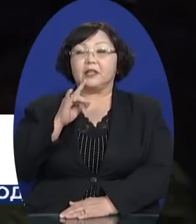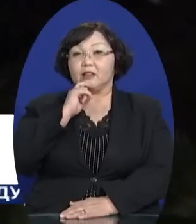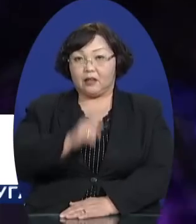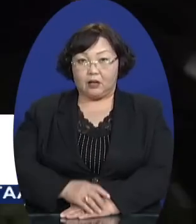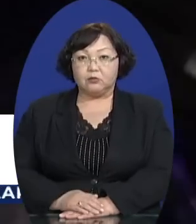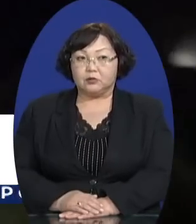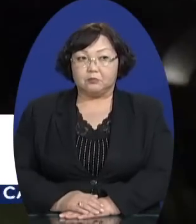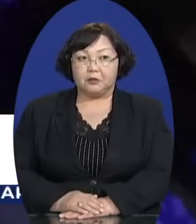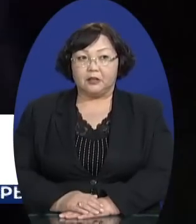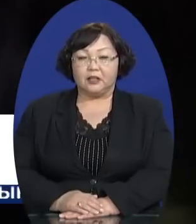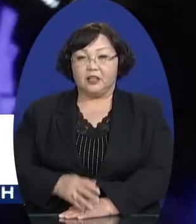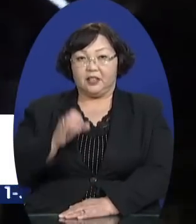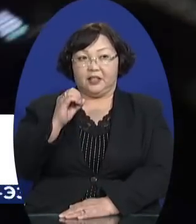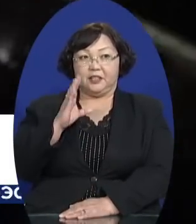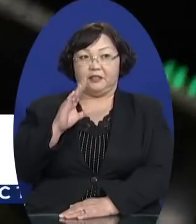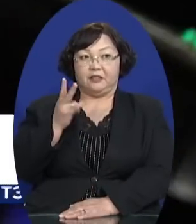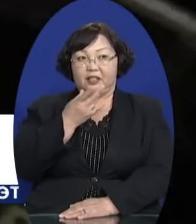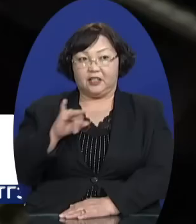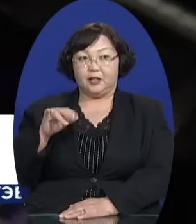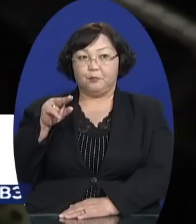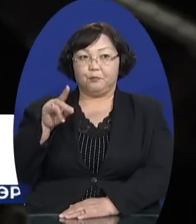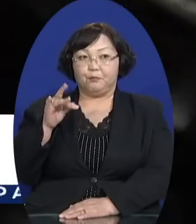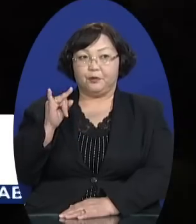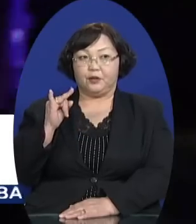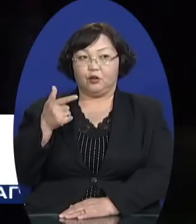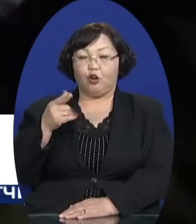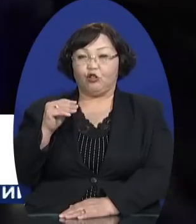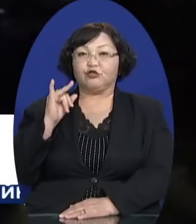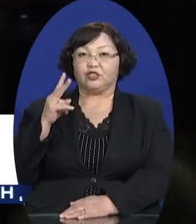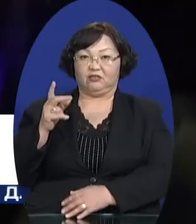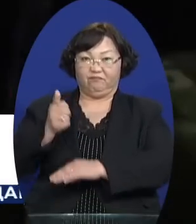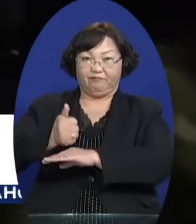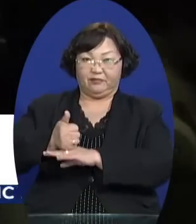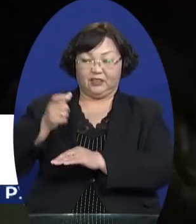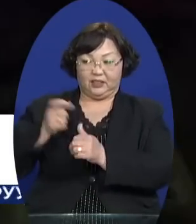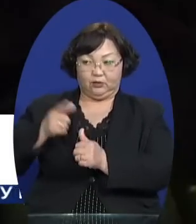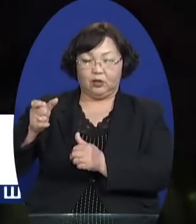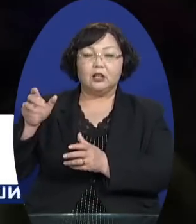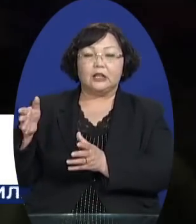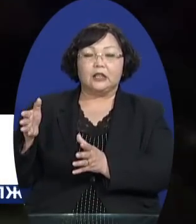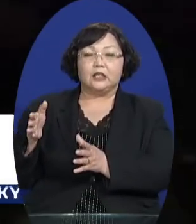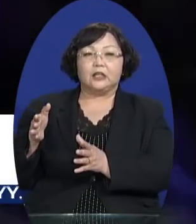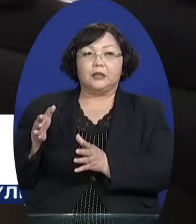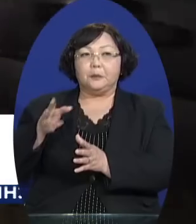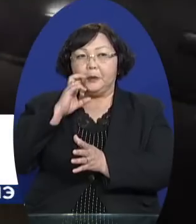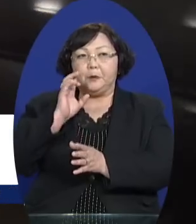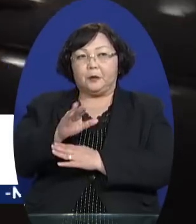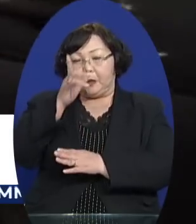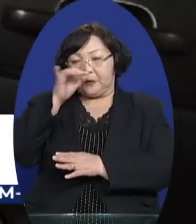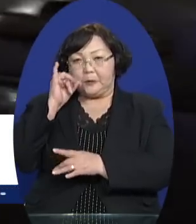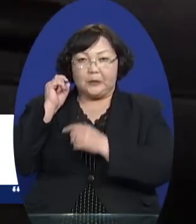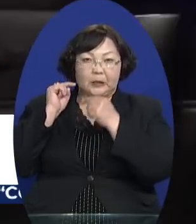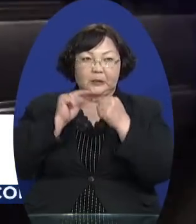Вагнер бүлэглэлийн толгологч Евгений Пригожины тухайд өнгөрсөн Бэм гарагт Оросын цэргийн эрх баригчдын эсрэг бослого дэгдээж Москва